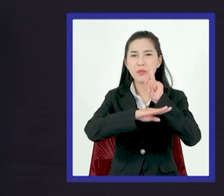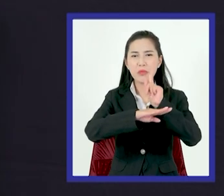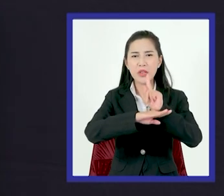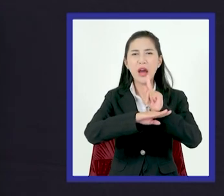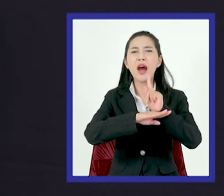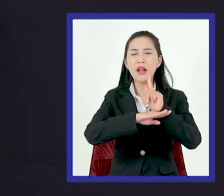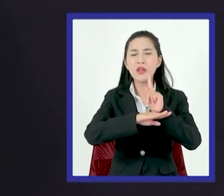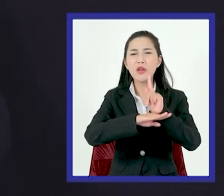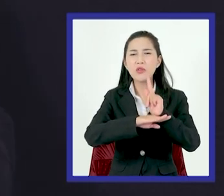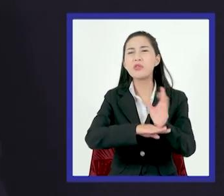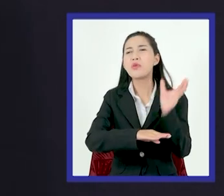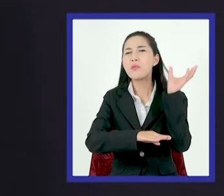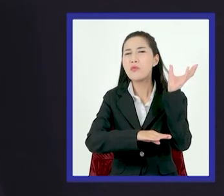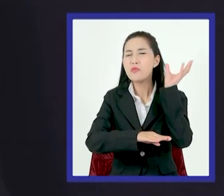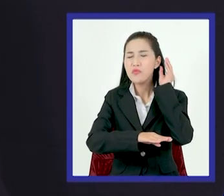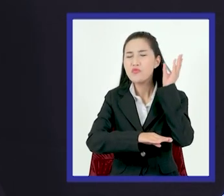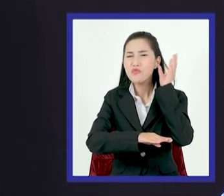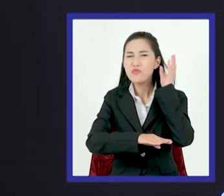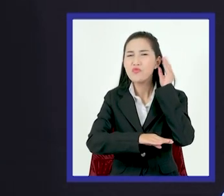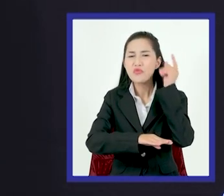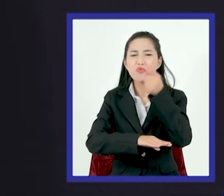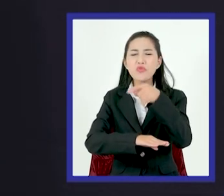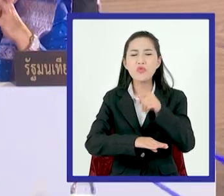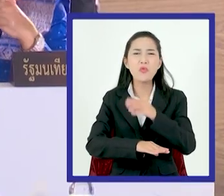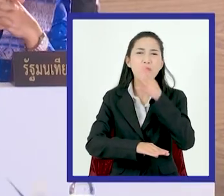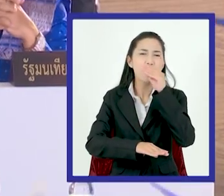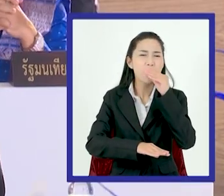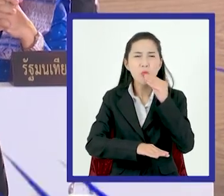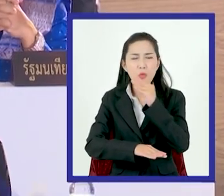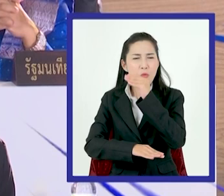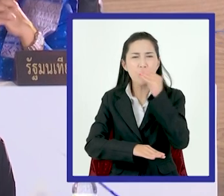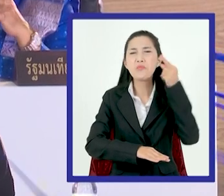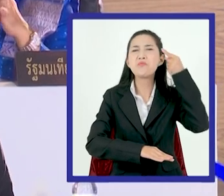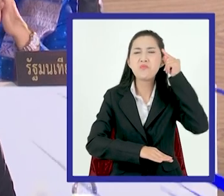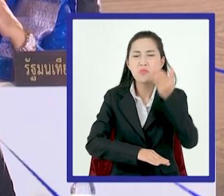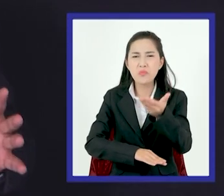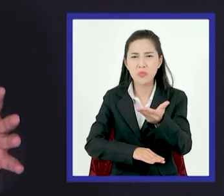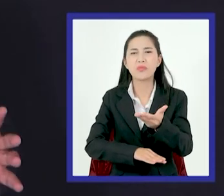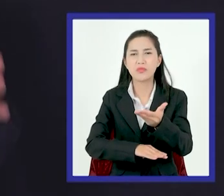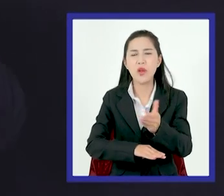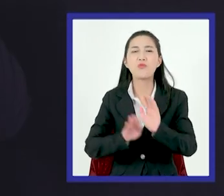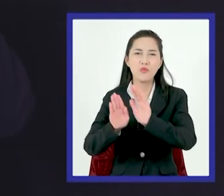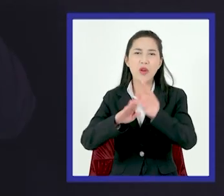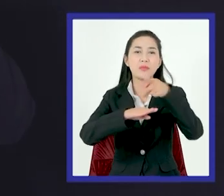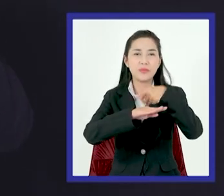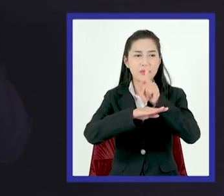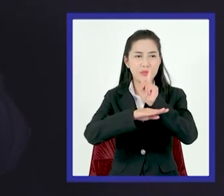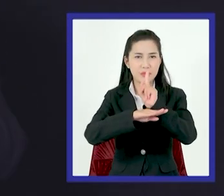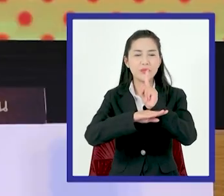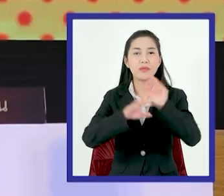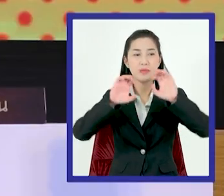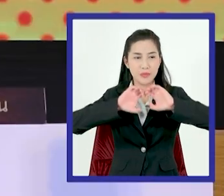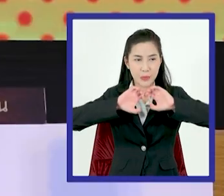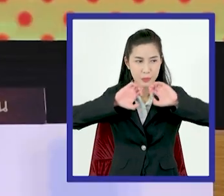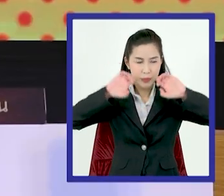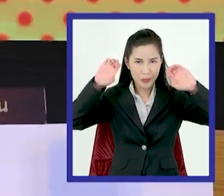ไปหูเบาฟังคนมันไม่รู ้ อันนั้นก็ไม่รู้เรื่องวาวไม่รู้เรื่องเพราะฉะนั้นฝากไว้นิดท่านประธานนะรัฐบ